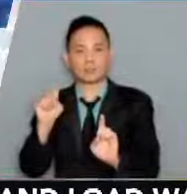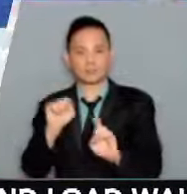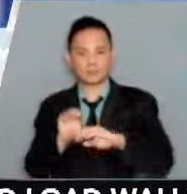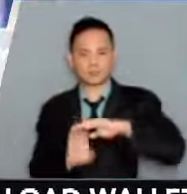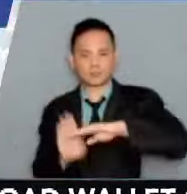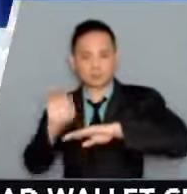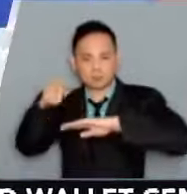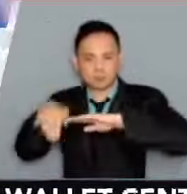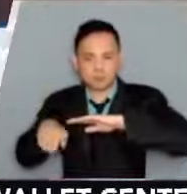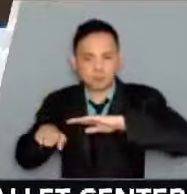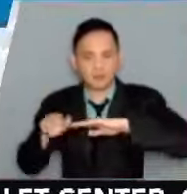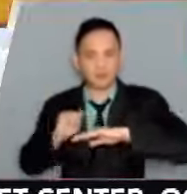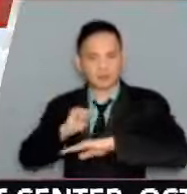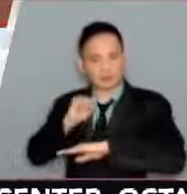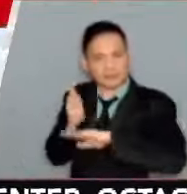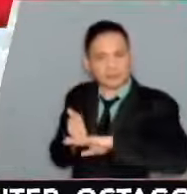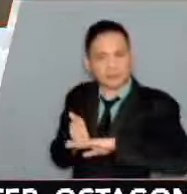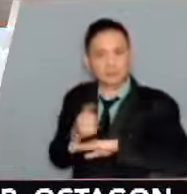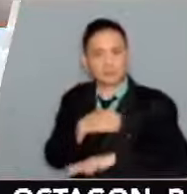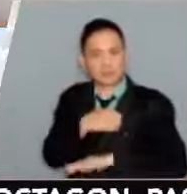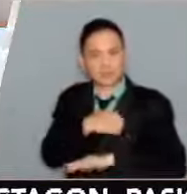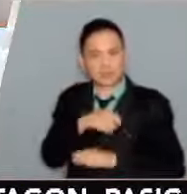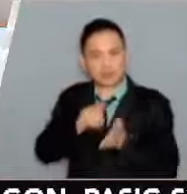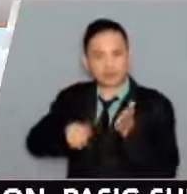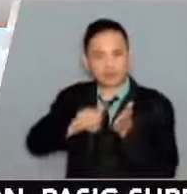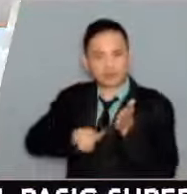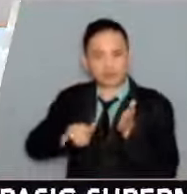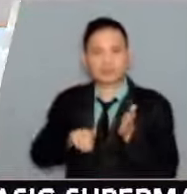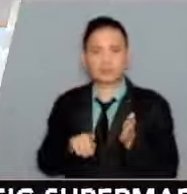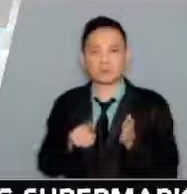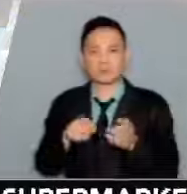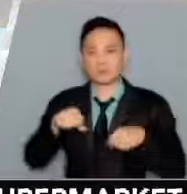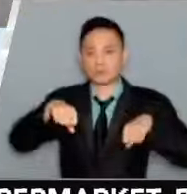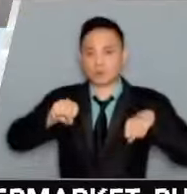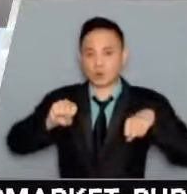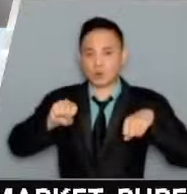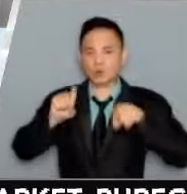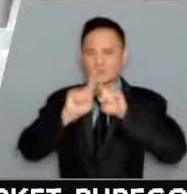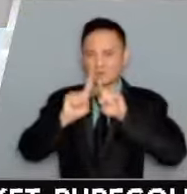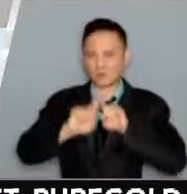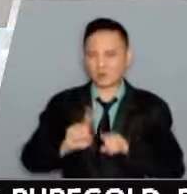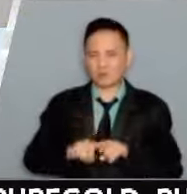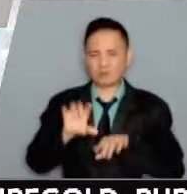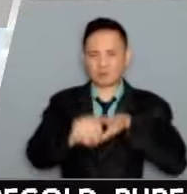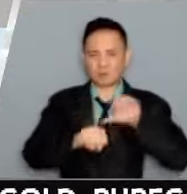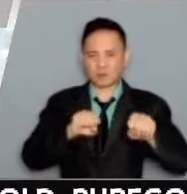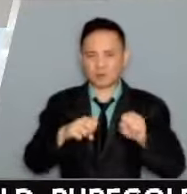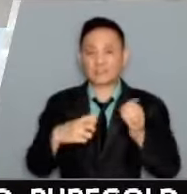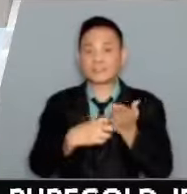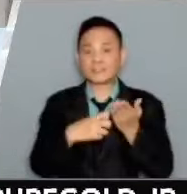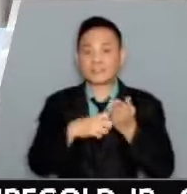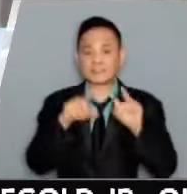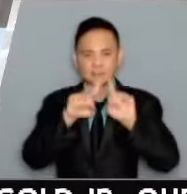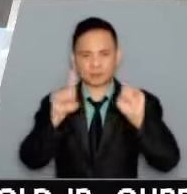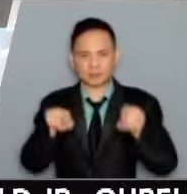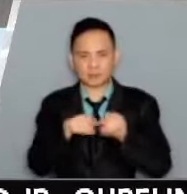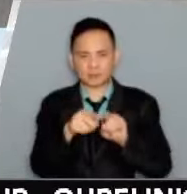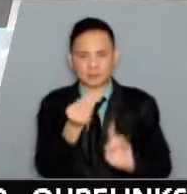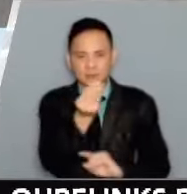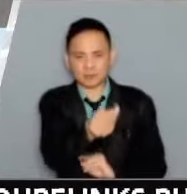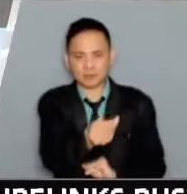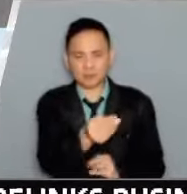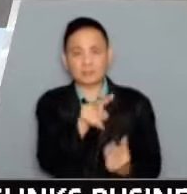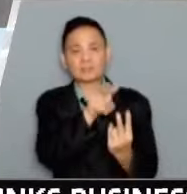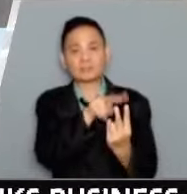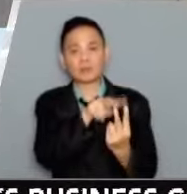rider na napadaan sa busway. Agad silang tinikitan. Dalawa sa mga nahuli ay pulis na papasok sa kanilang trabaho. Alam naman daw ng mga rider